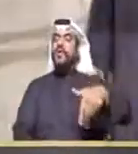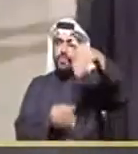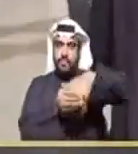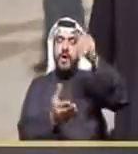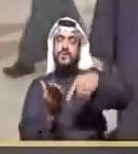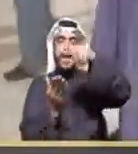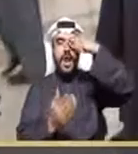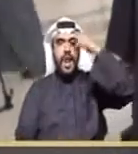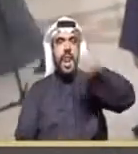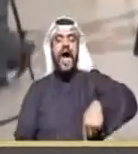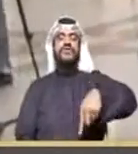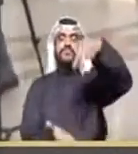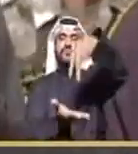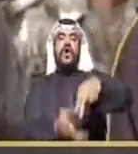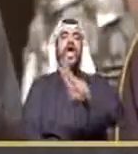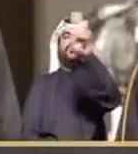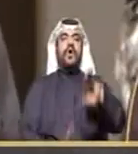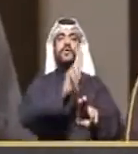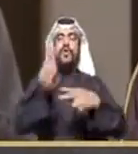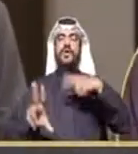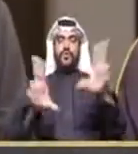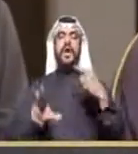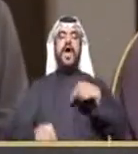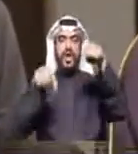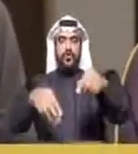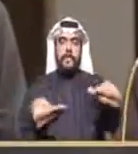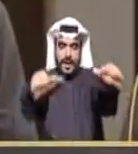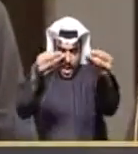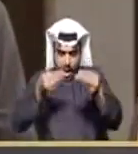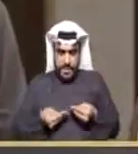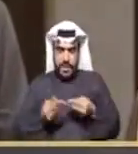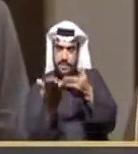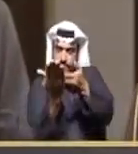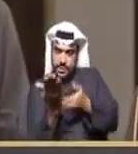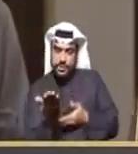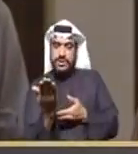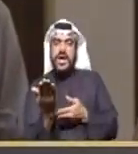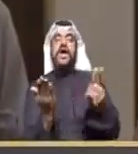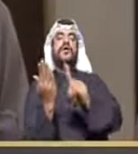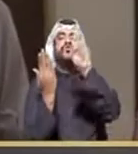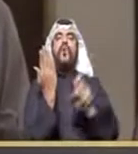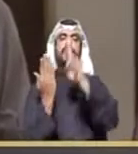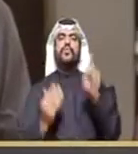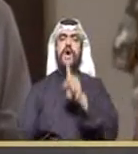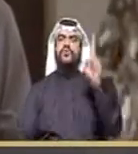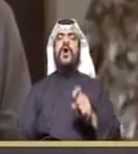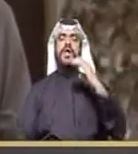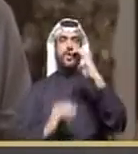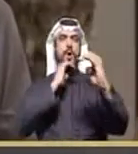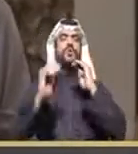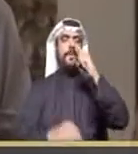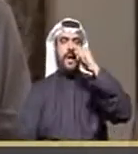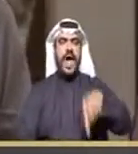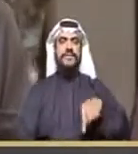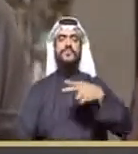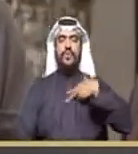سلمان صباح السالم الحمود الصباح. استلمت اليوم استجوابا لمعالي وزير الإعلام وزير